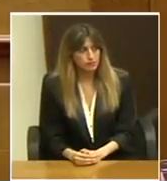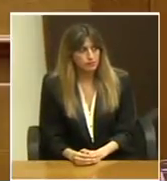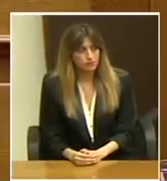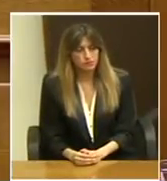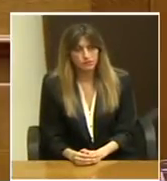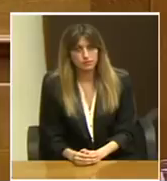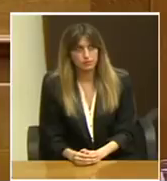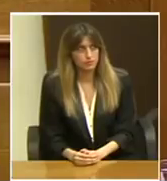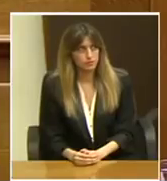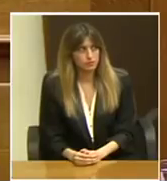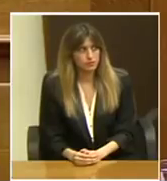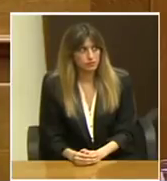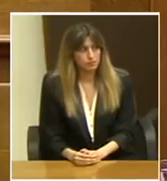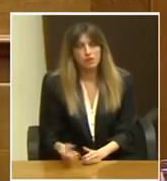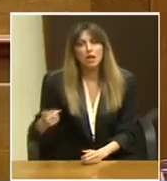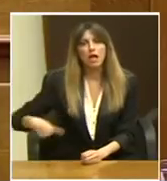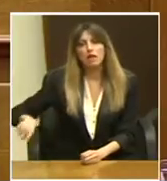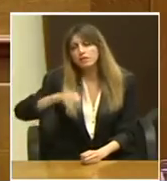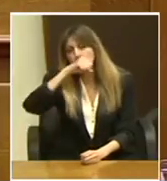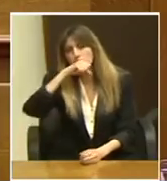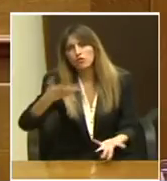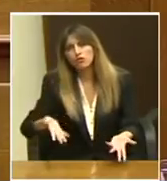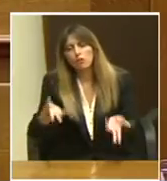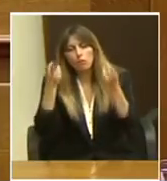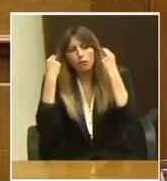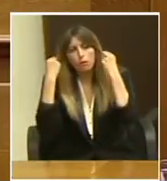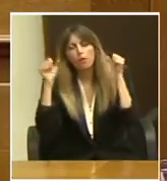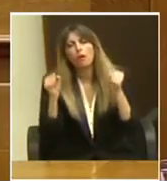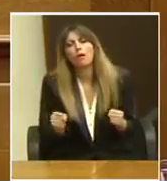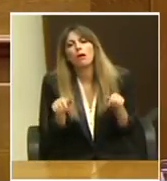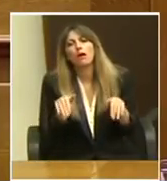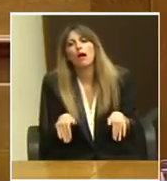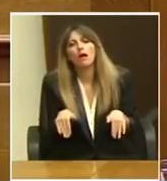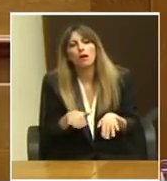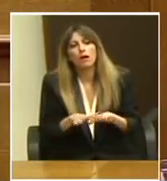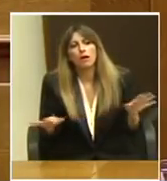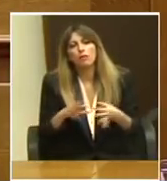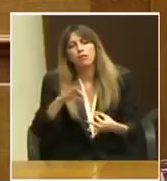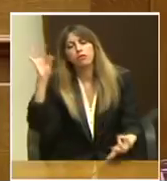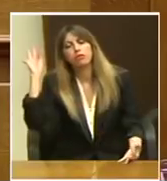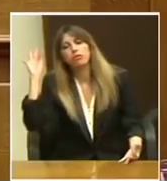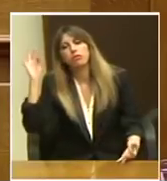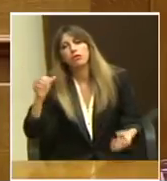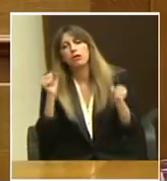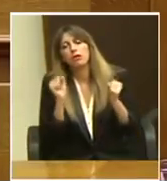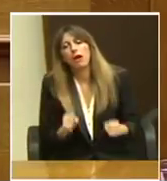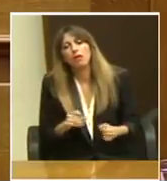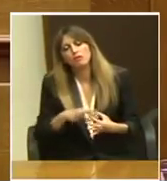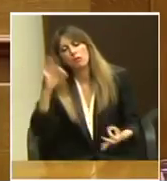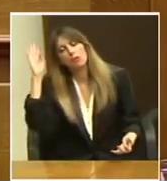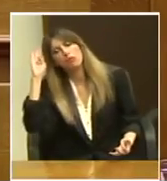Είστε οπαδοί της αδράνειας. Δεν κάνουμε τίποτα και τα τελεσμένα δεν μας ενδιαφέρουν. Έχετε και μερικούς πιο